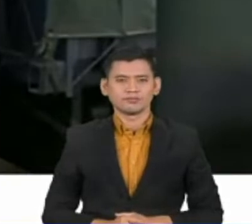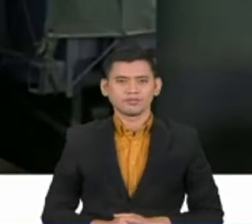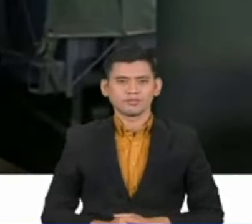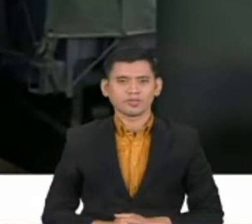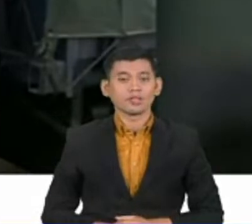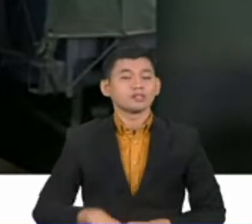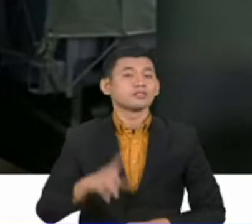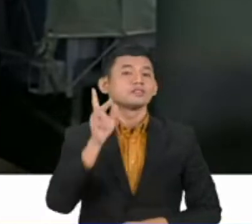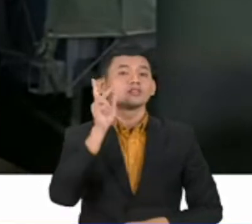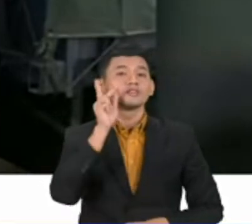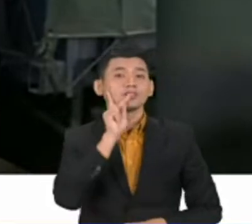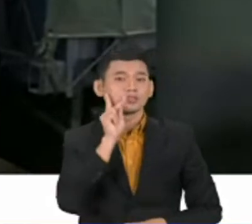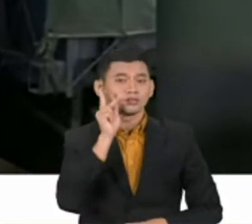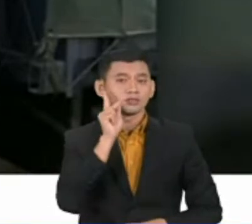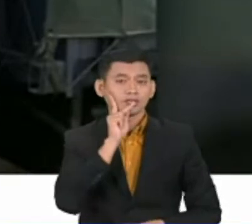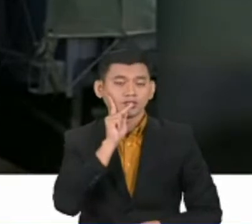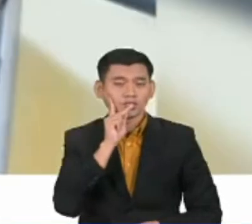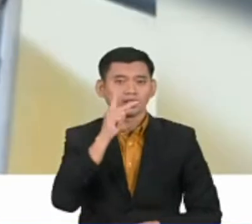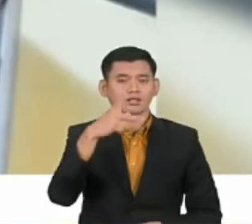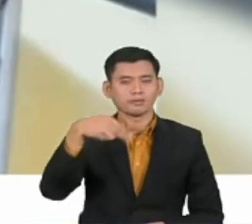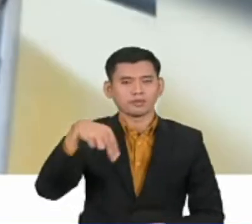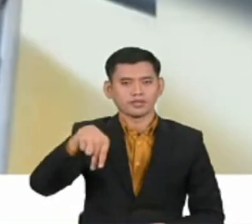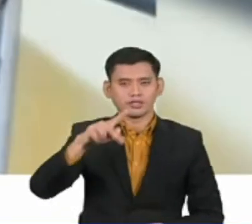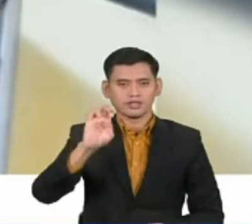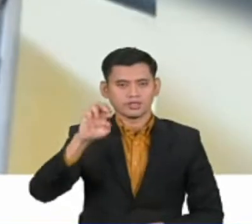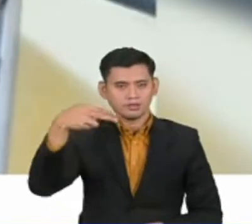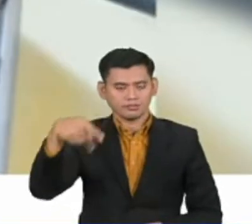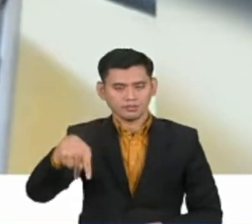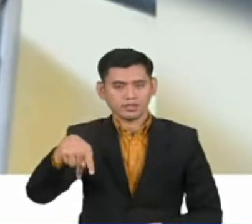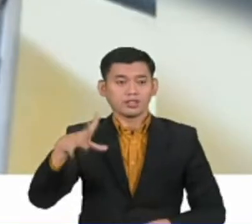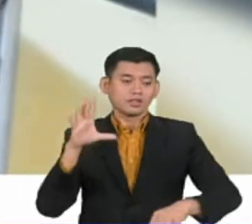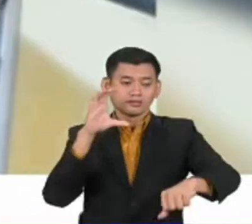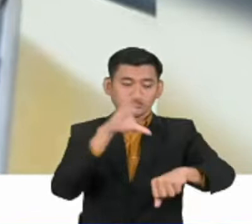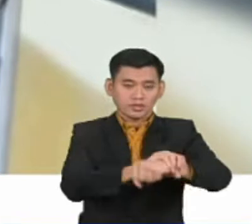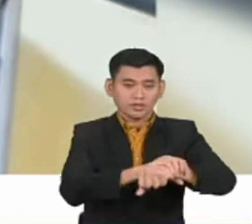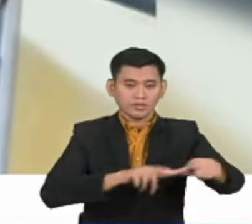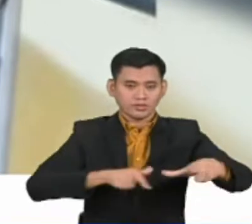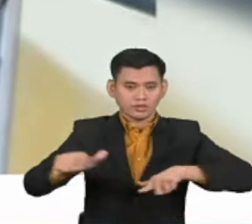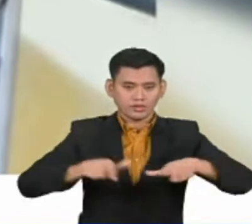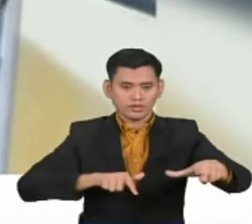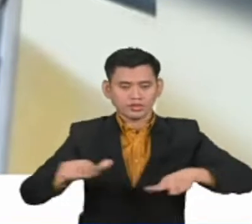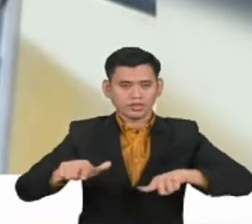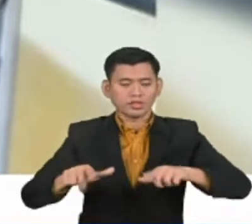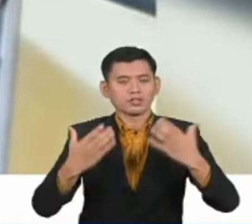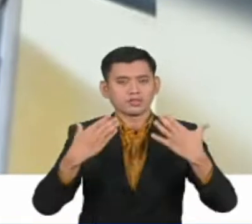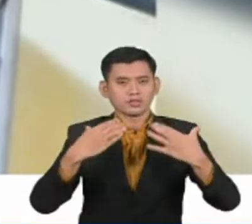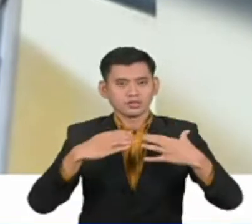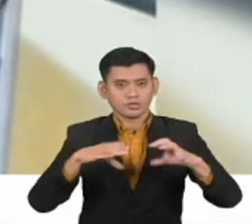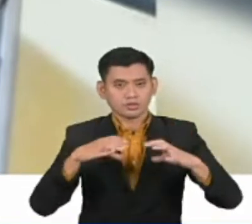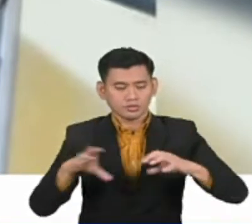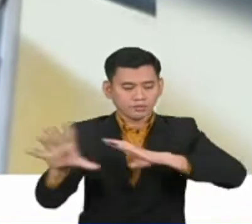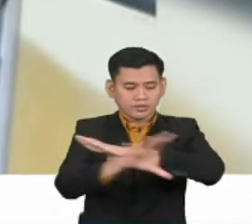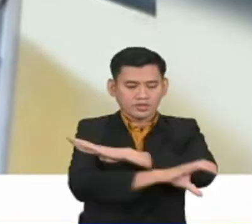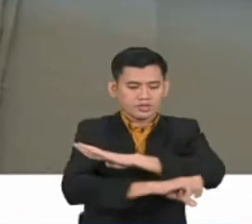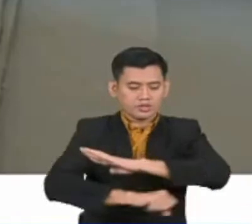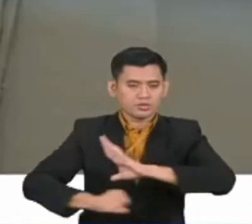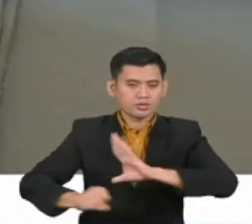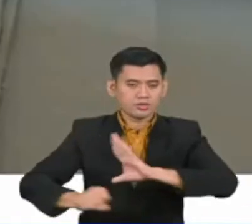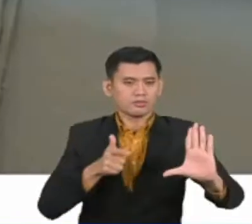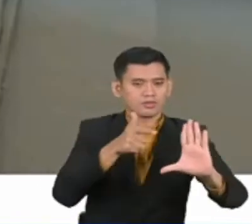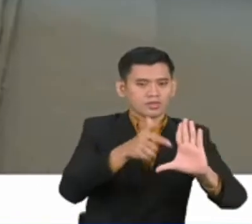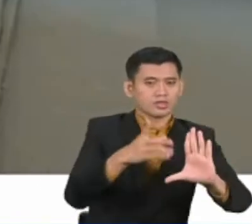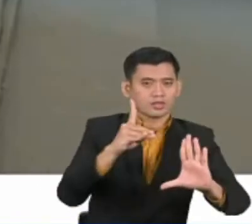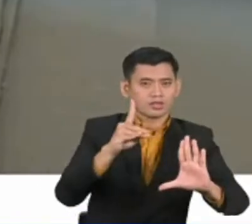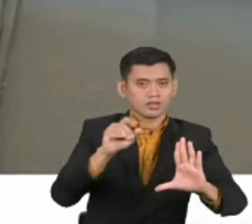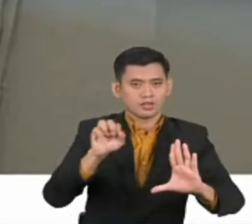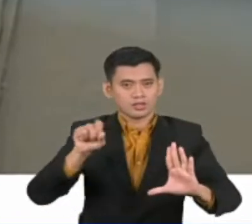Manakala di Kedah, bahagian penguatkuasa KPDNHEP menahan sebuah lori yang menyeleweng minyak diesel di Kota Kuala Muda dan kawasan sekitar.